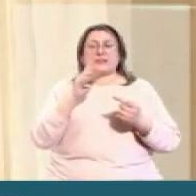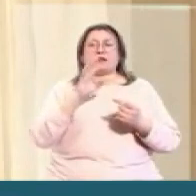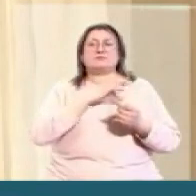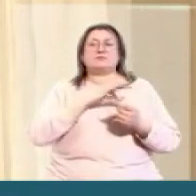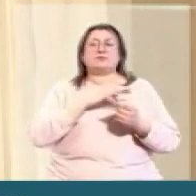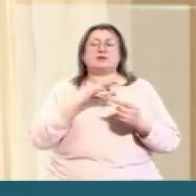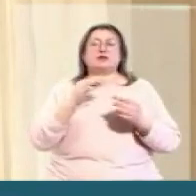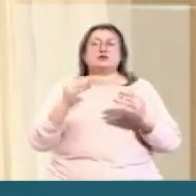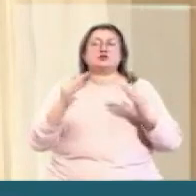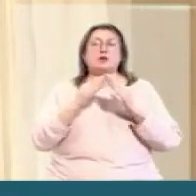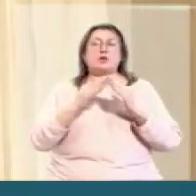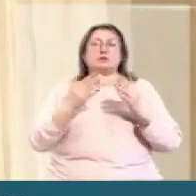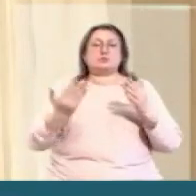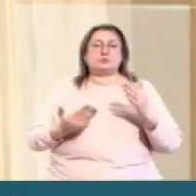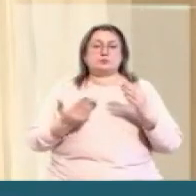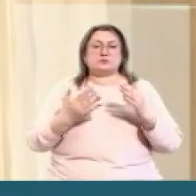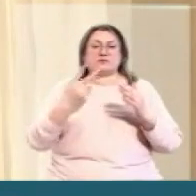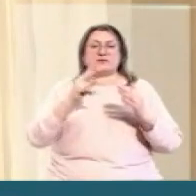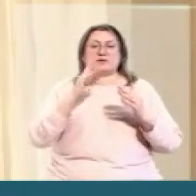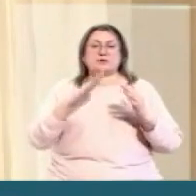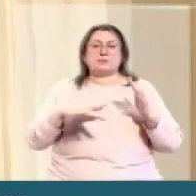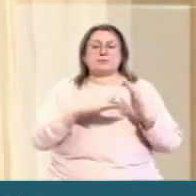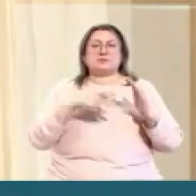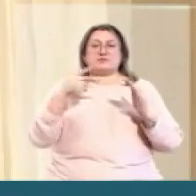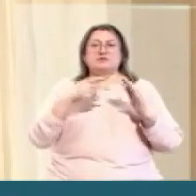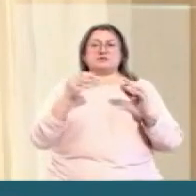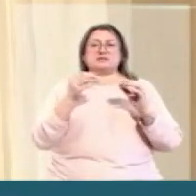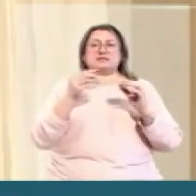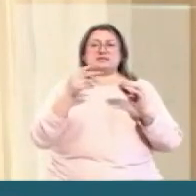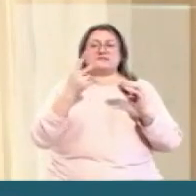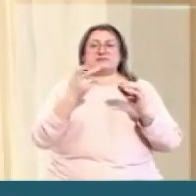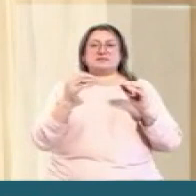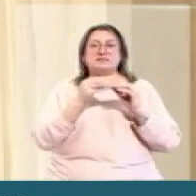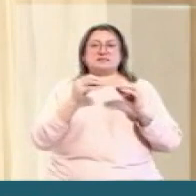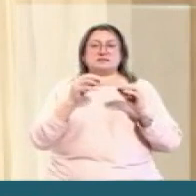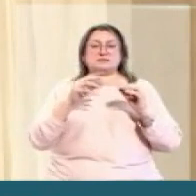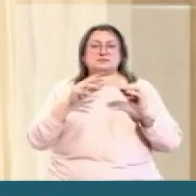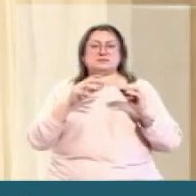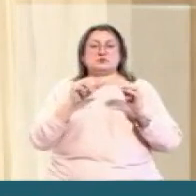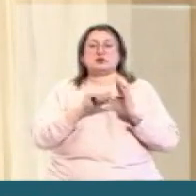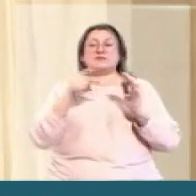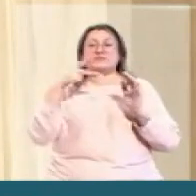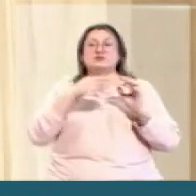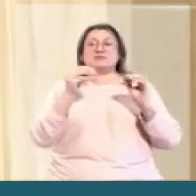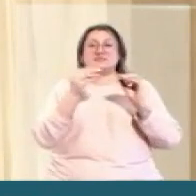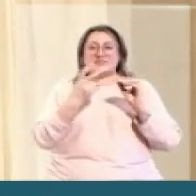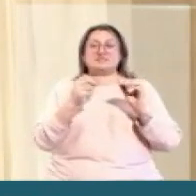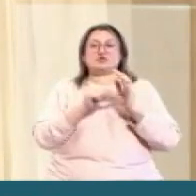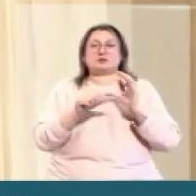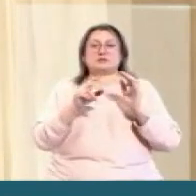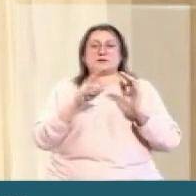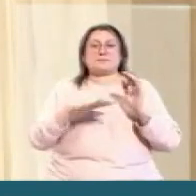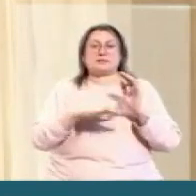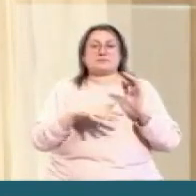эксплуатацию коммунальный жилой дом 20-квартирной площадью 2263 квадратных метра. Для частичного